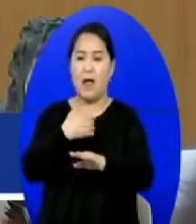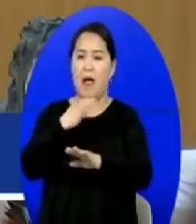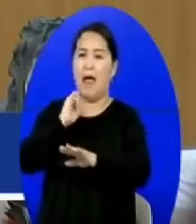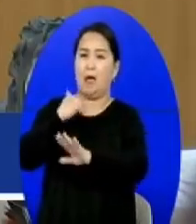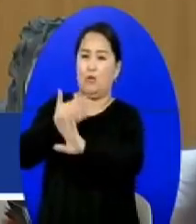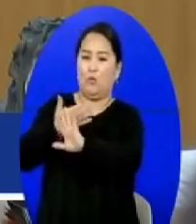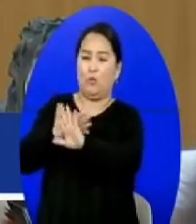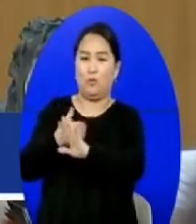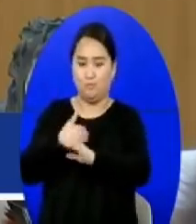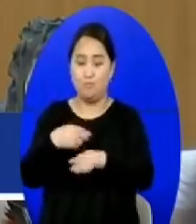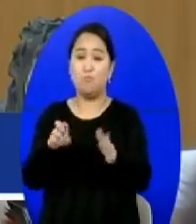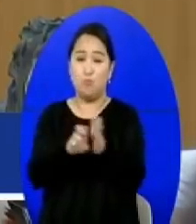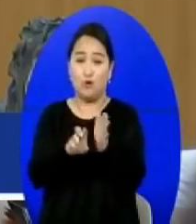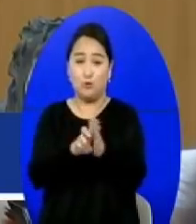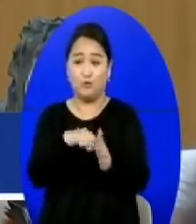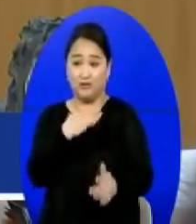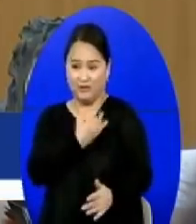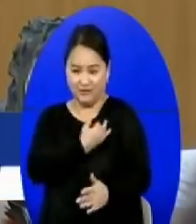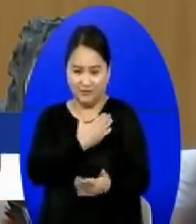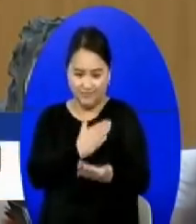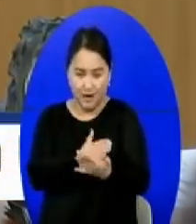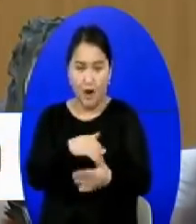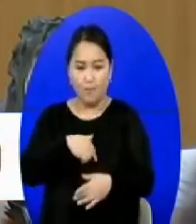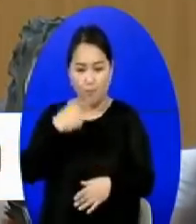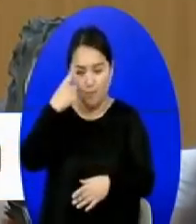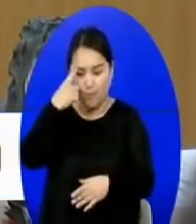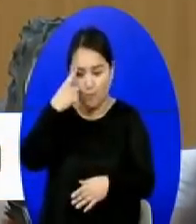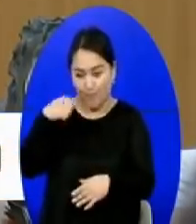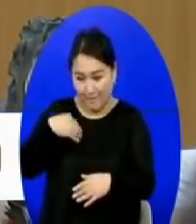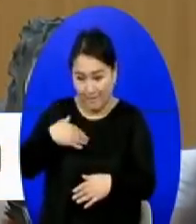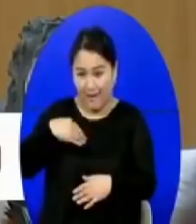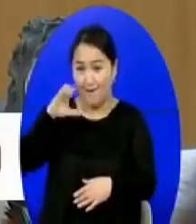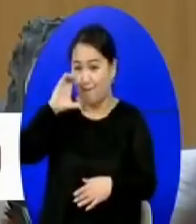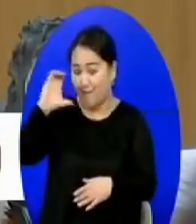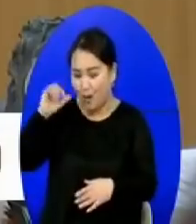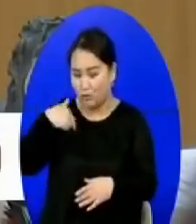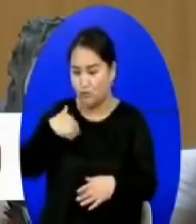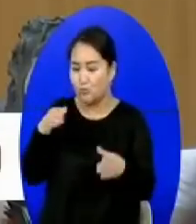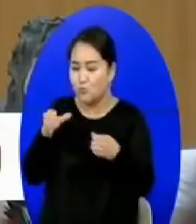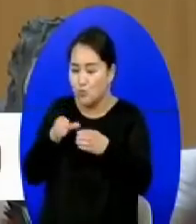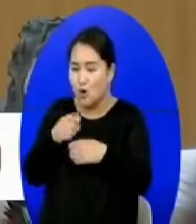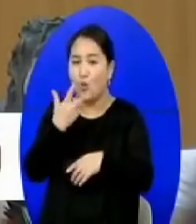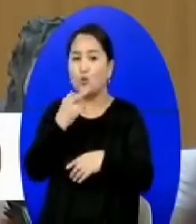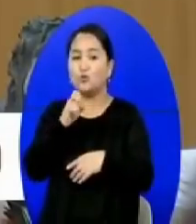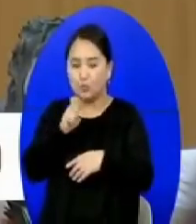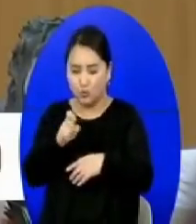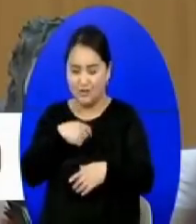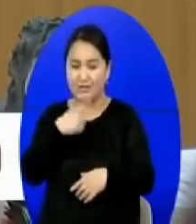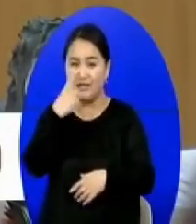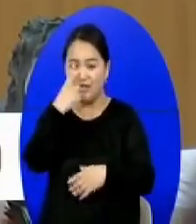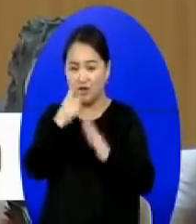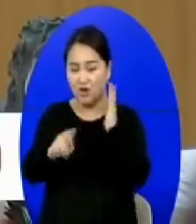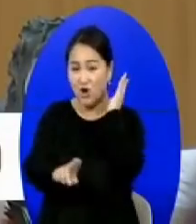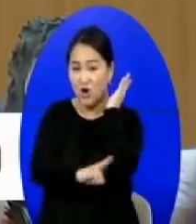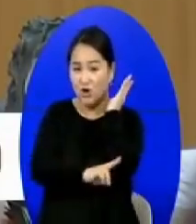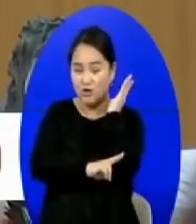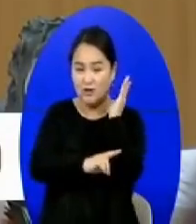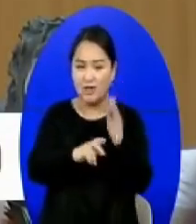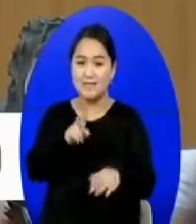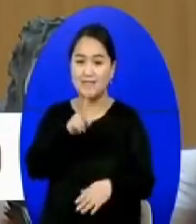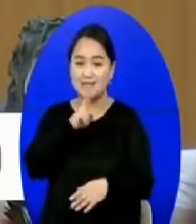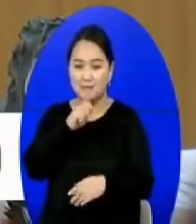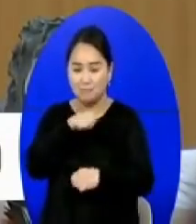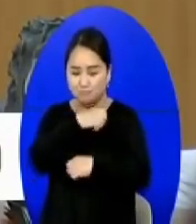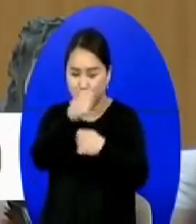бид нэгтгэж байгаа. Тэгээ манайх одоохондоо цомхон жижигхэн байгууллага 30 гаруй хүнтэй. Тэгээ бид нэг өдрийн хаа цалинг бас энэ онцгой